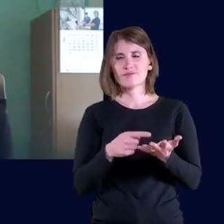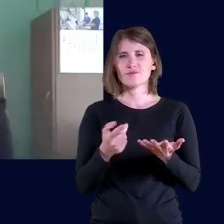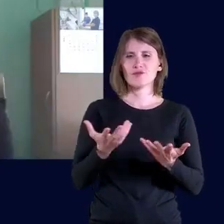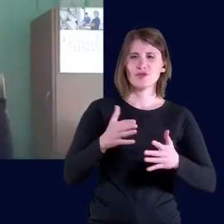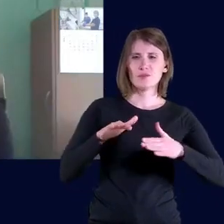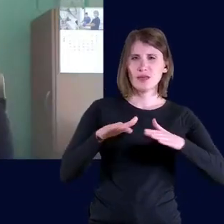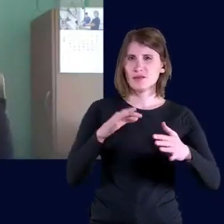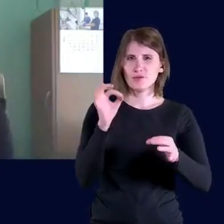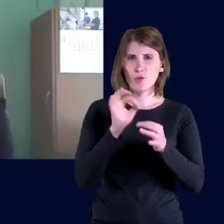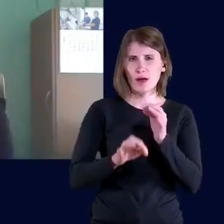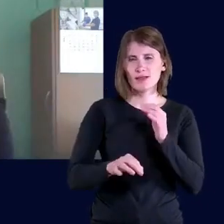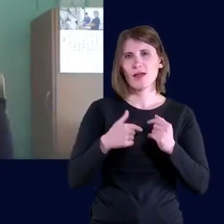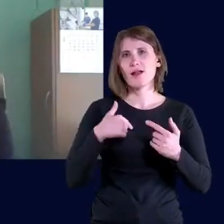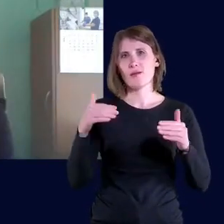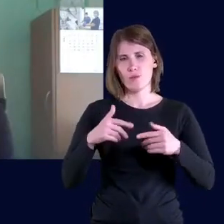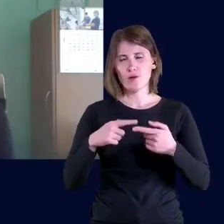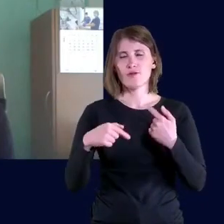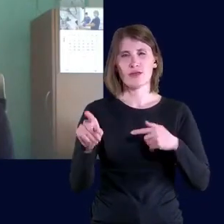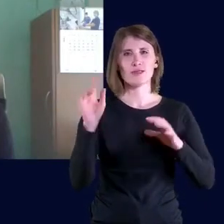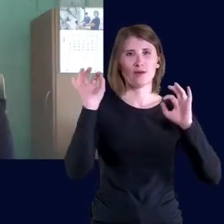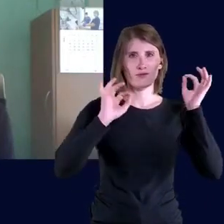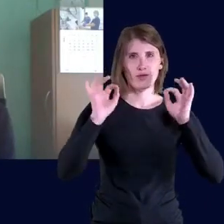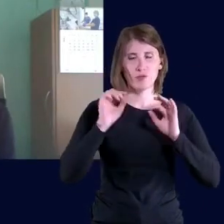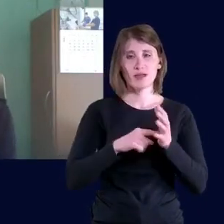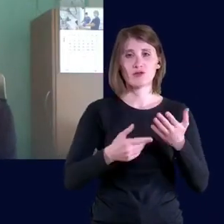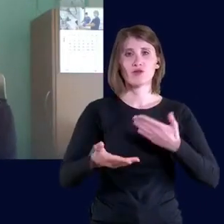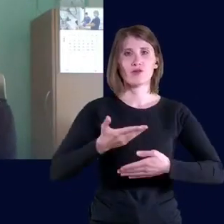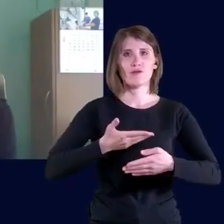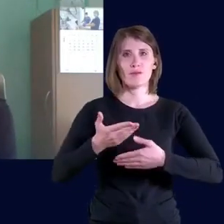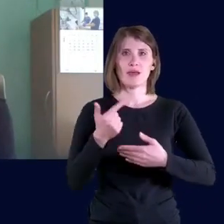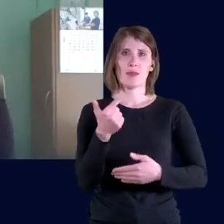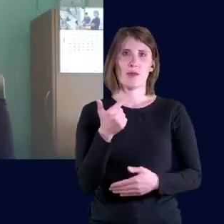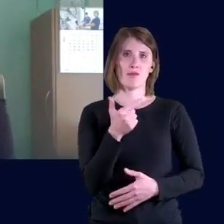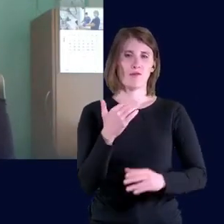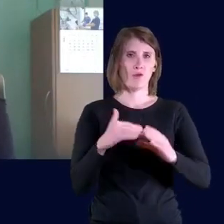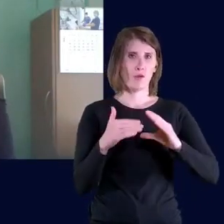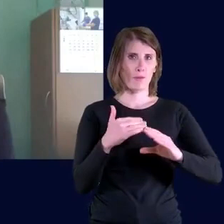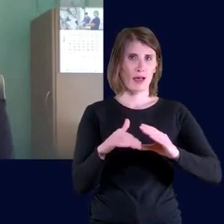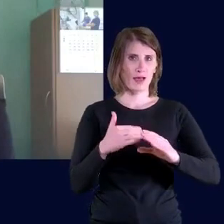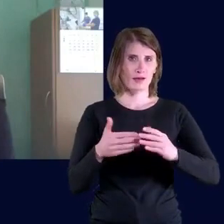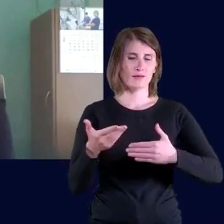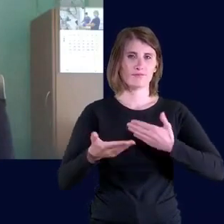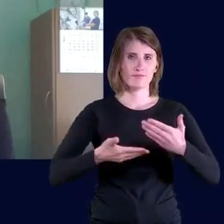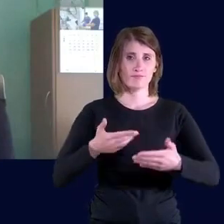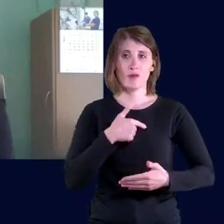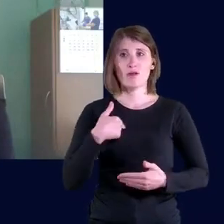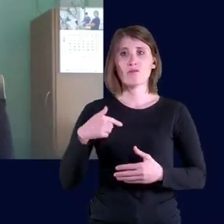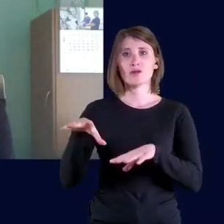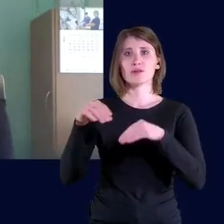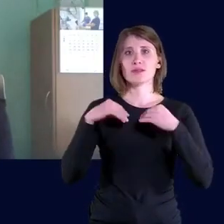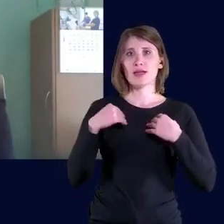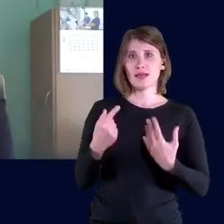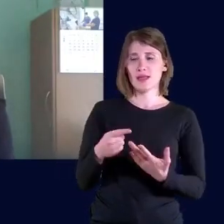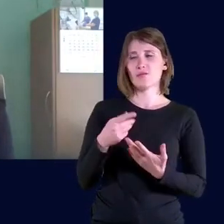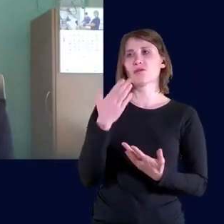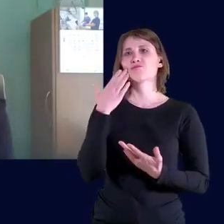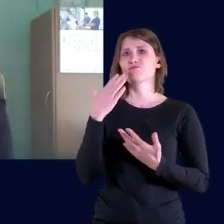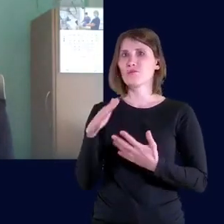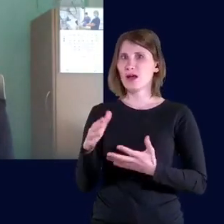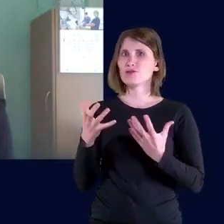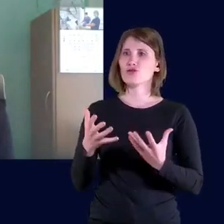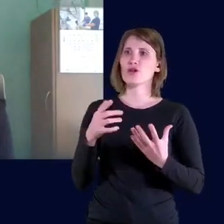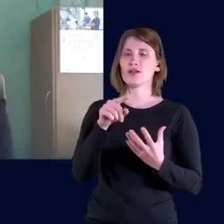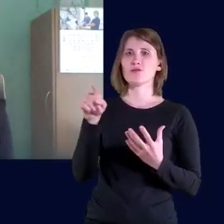które miejsce ale mogę mogę dosłać tą informację i to jest wymiana dwóch maili dostajemy później informację że bardzo chętnie